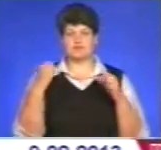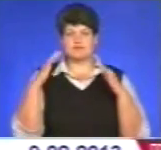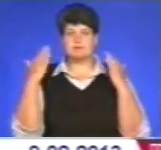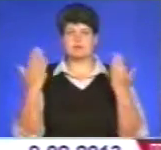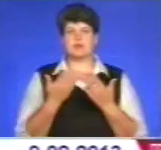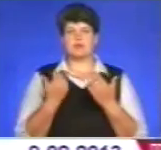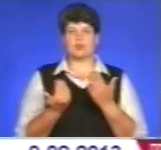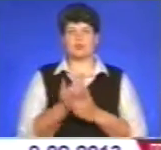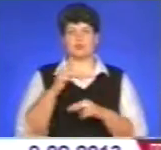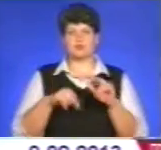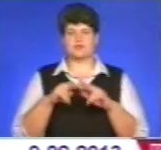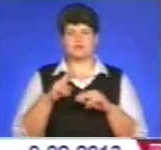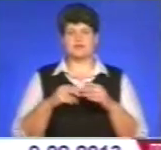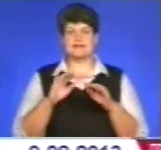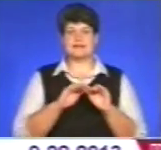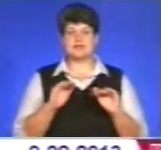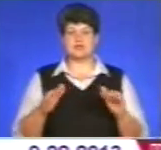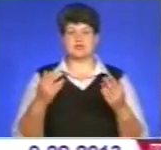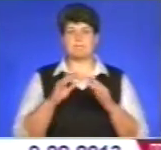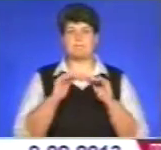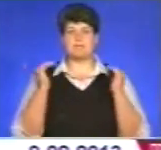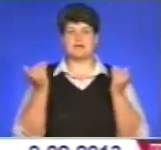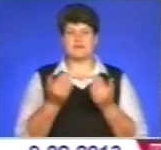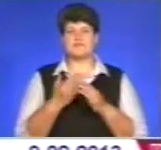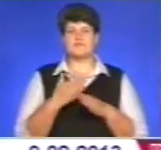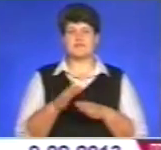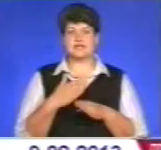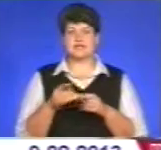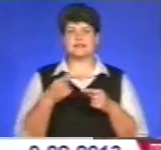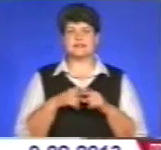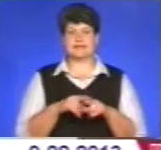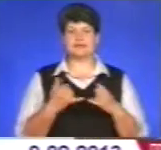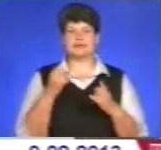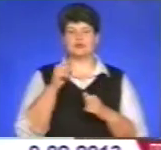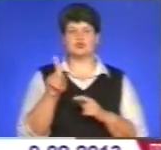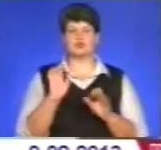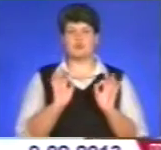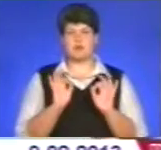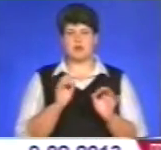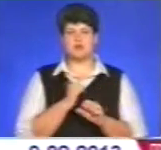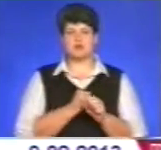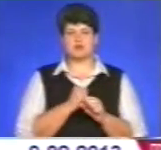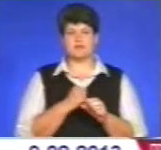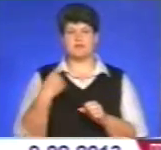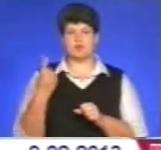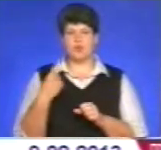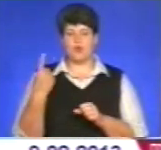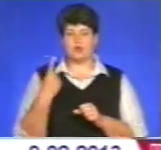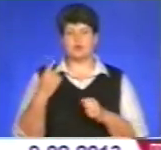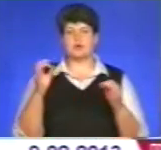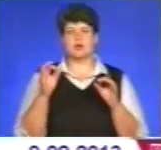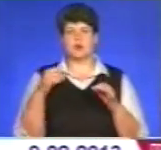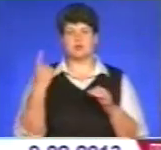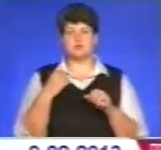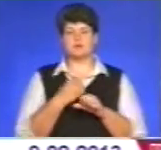нових будівництво, це дитячих майданчиків. Виділяється техніка для того, щоб нормально працювати і область функціонувала в осінньо-зимовий